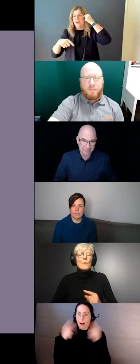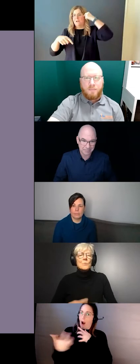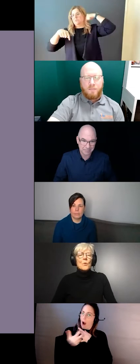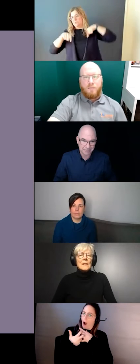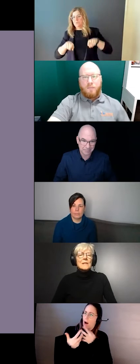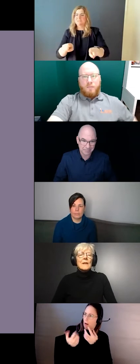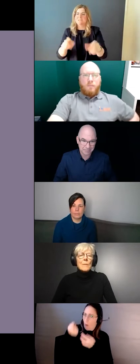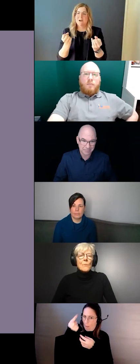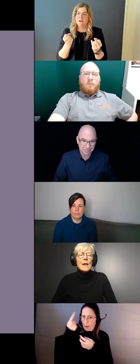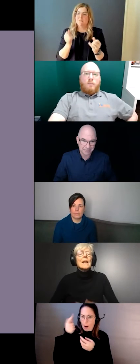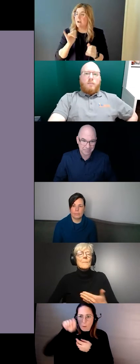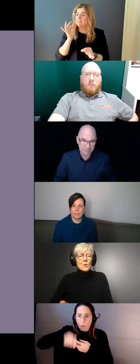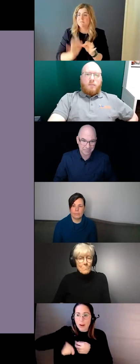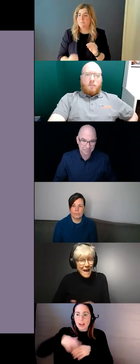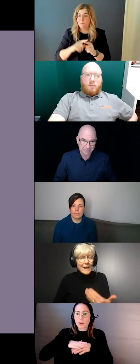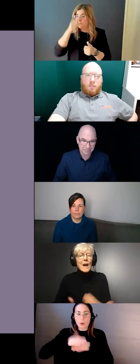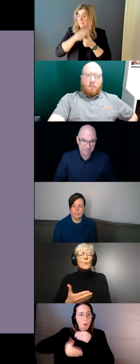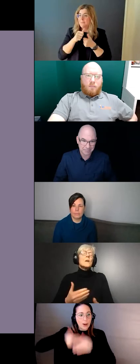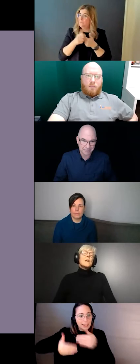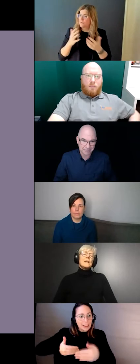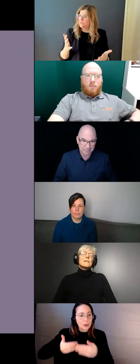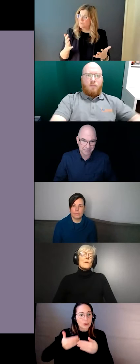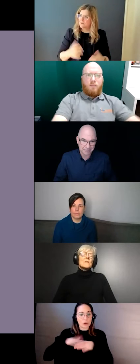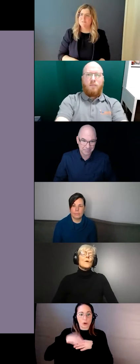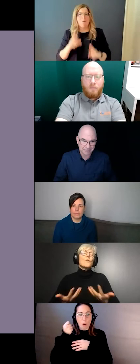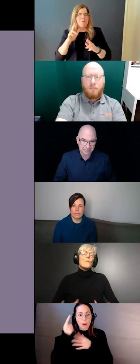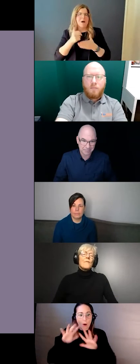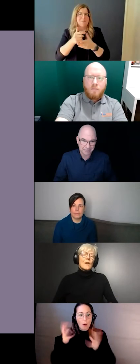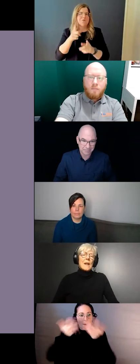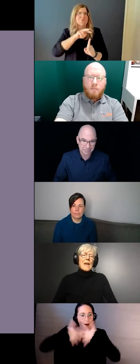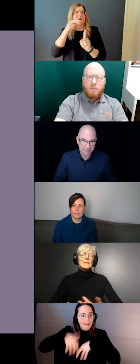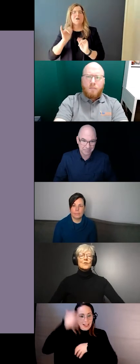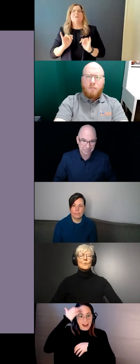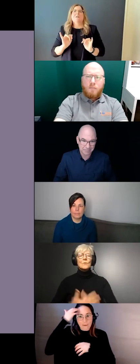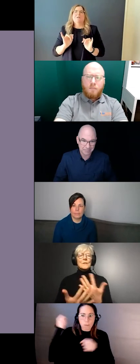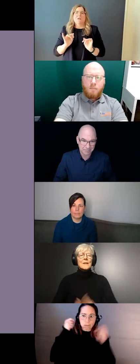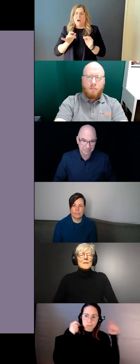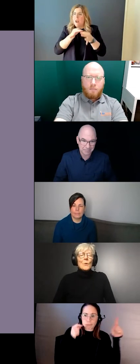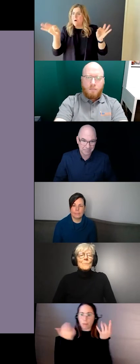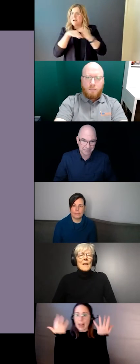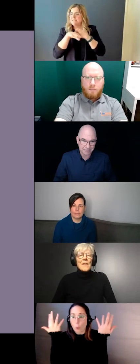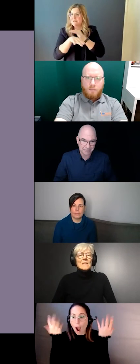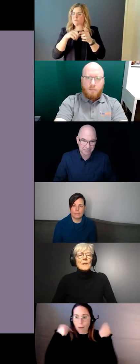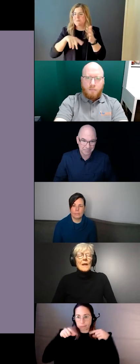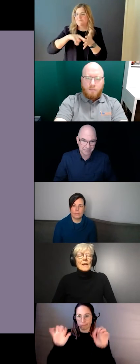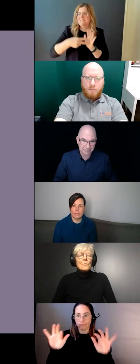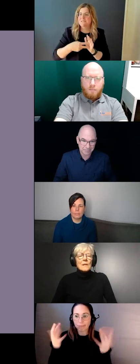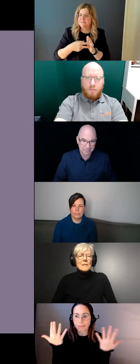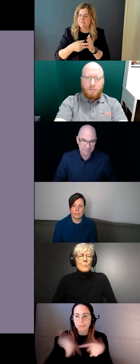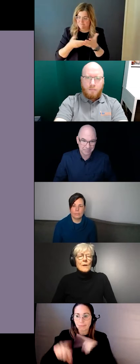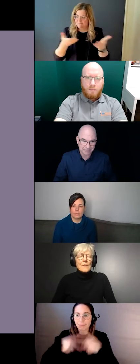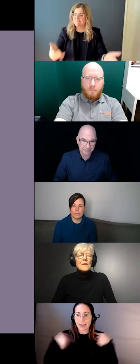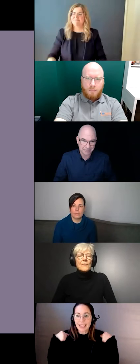dans le processus de compréhension de mon cerveau. Ça rentre et ça sort par mes doigts, les épaules. Et c'est